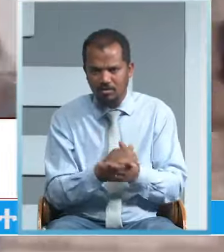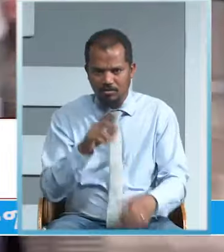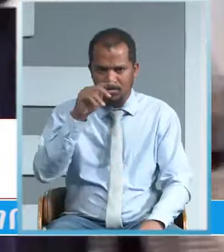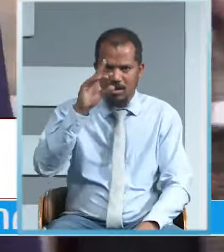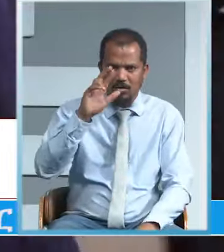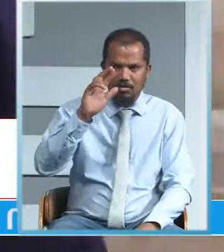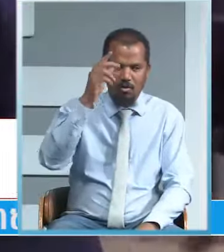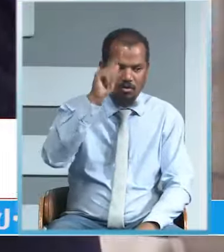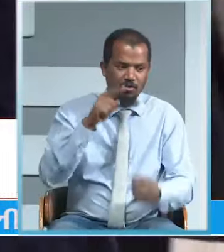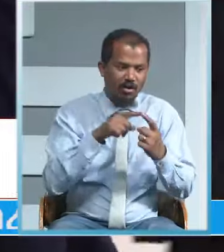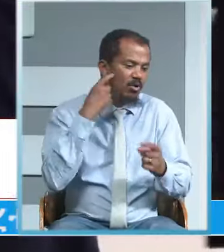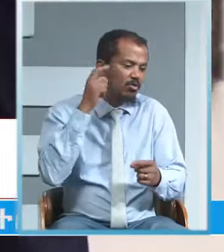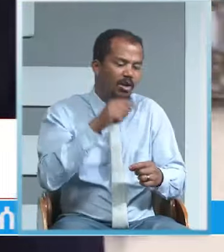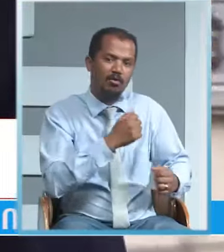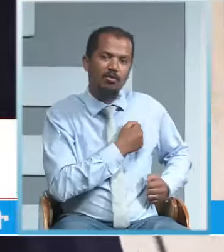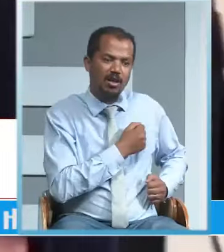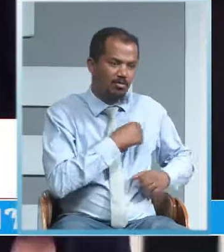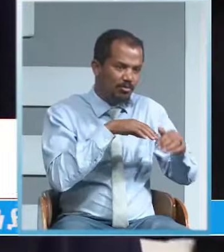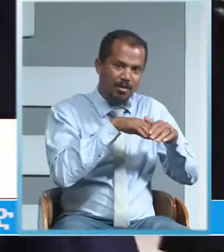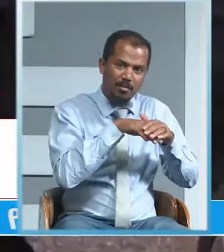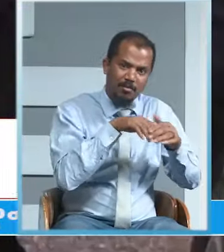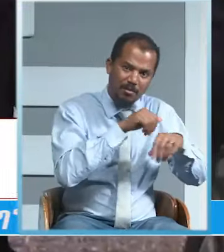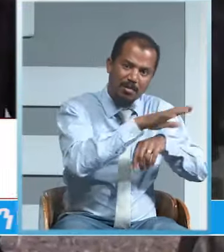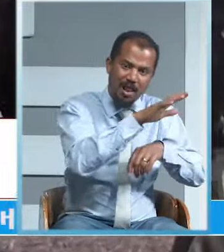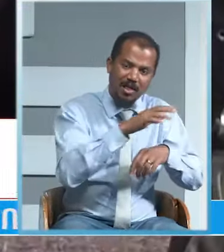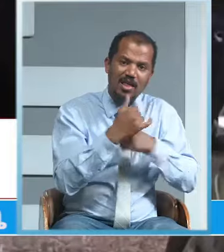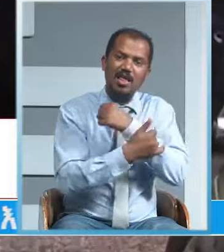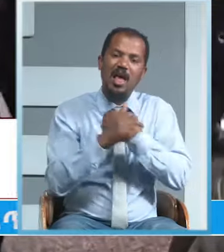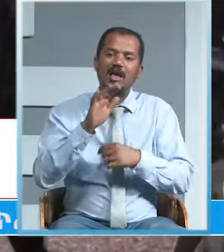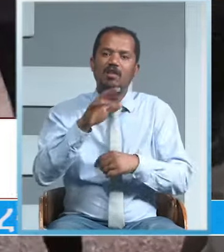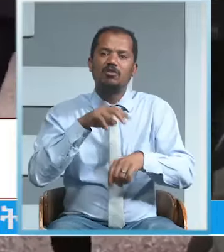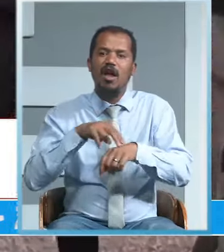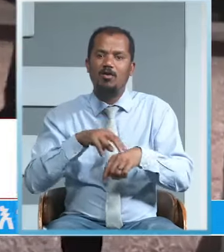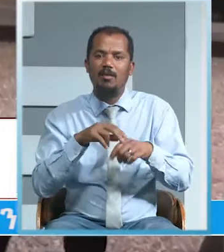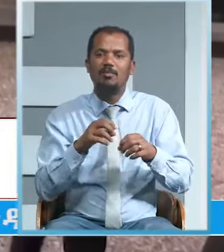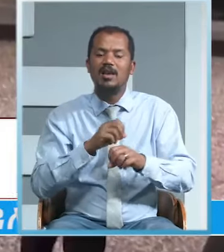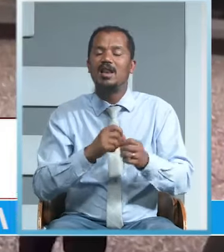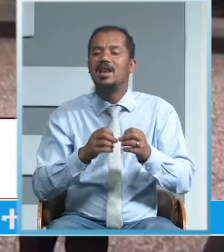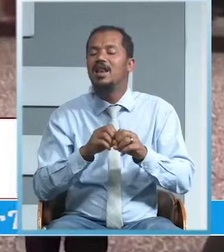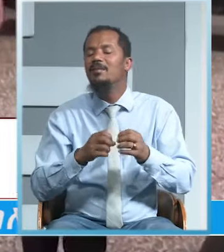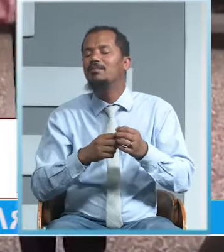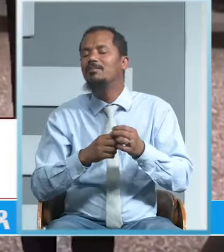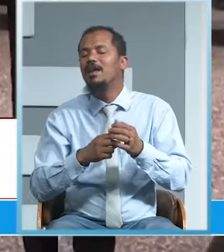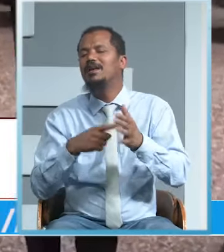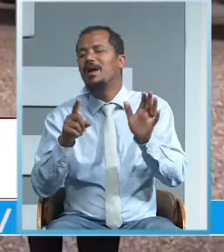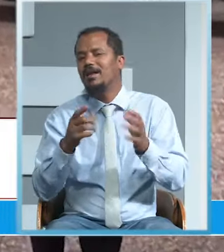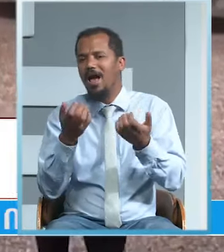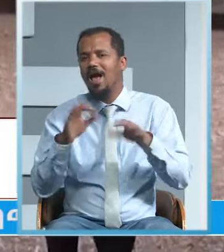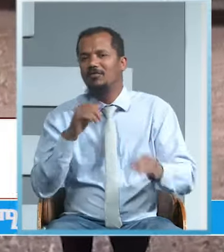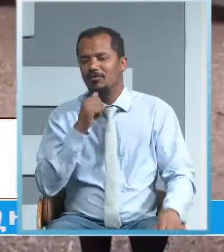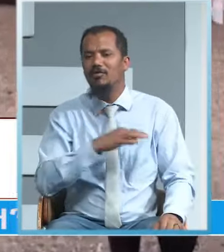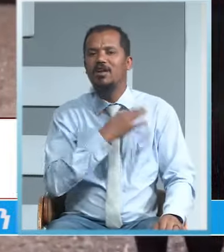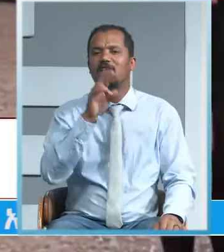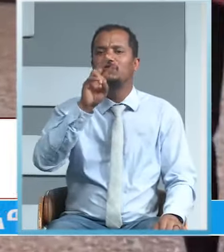ማክሮን ወደ ዩክሬን ወታደሮችን በመላክ ጉዳይ የሀገራቸውን አቋም ለማንጸባረቅ ግን አልፈለጉም ብሏል ፍራንስ